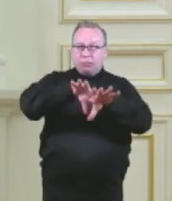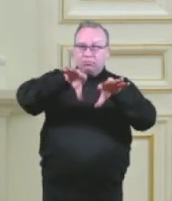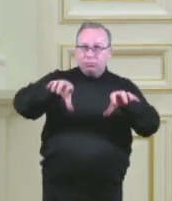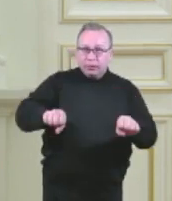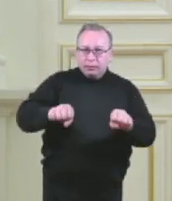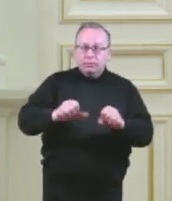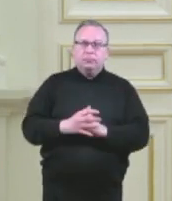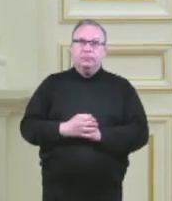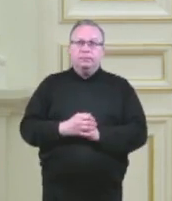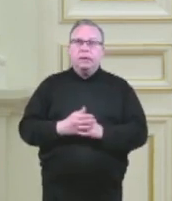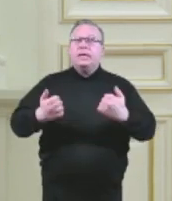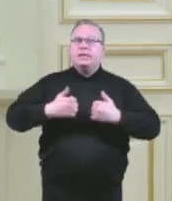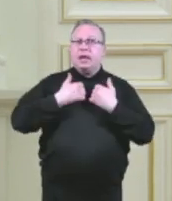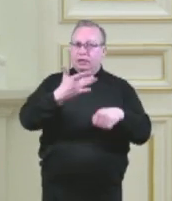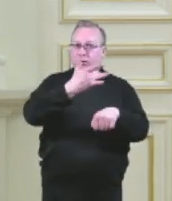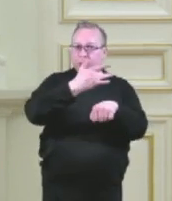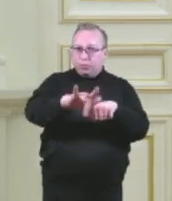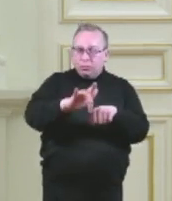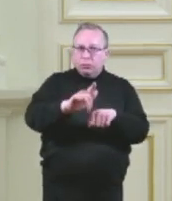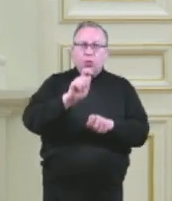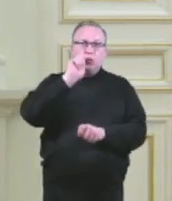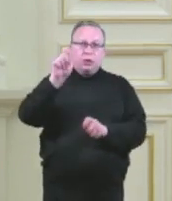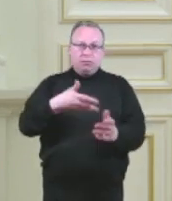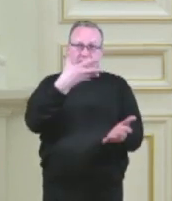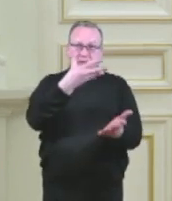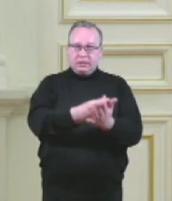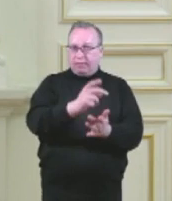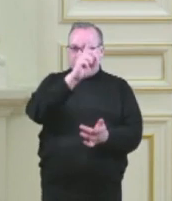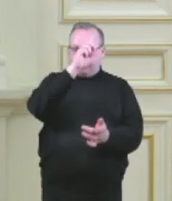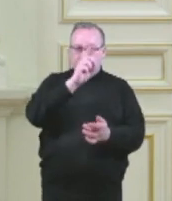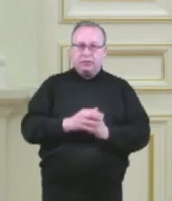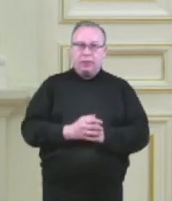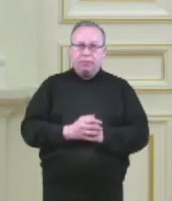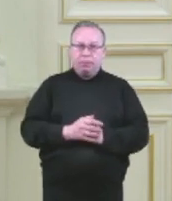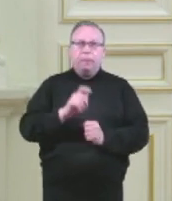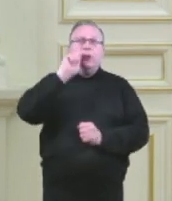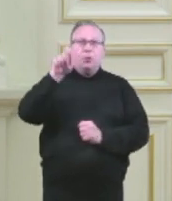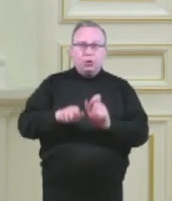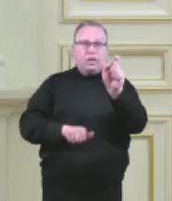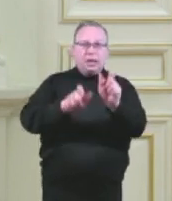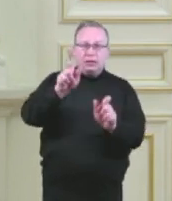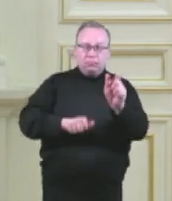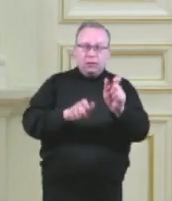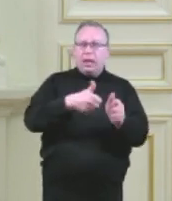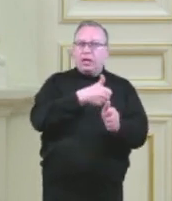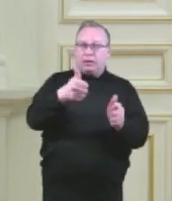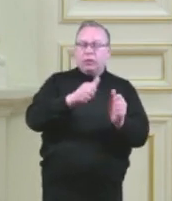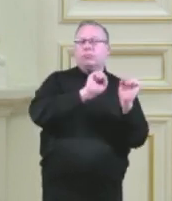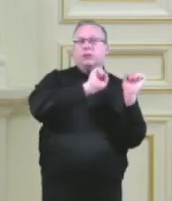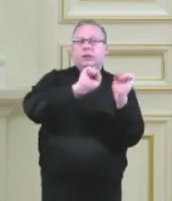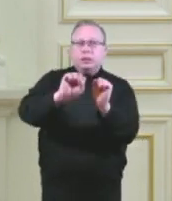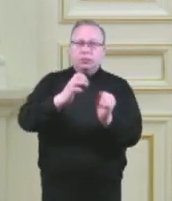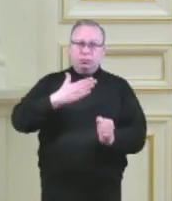ambicijų, siekia sunaikinti Ukrainos valstybingumą. Ukrainiečiams herojiškai besipriešinant,